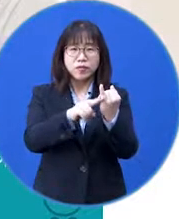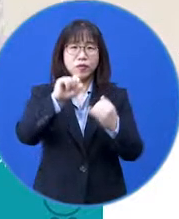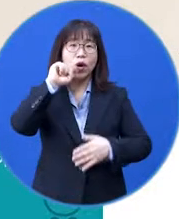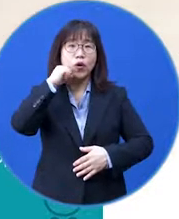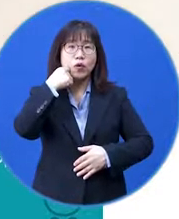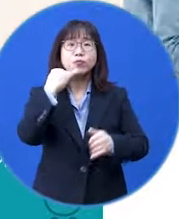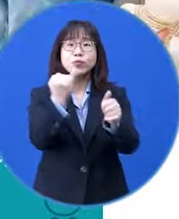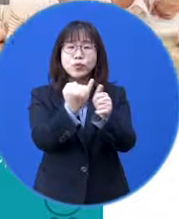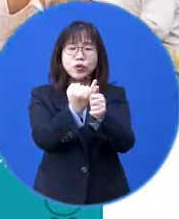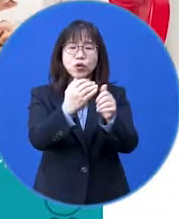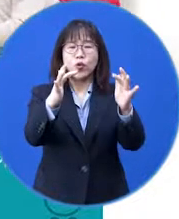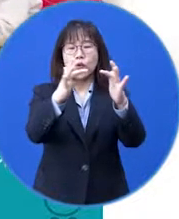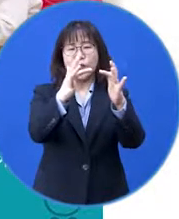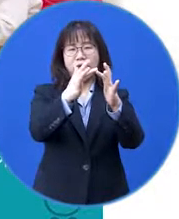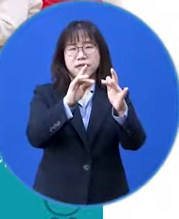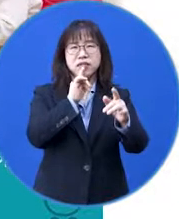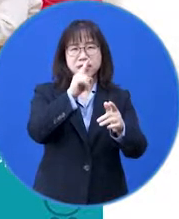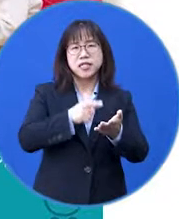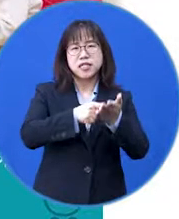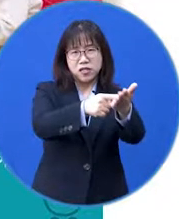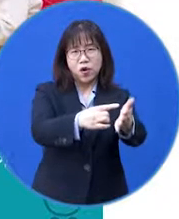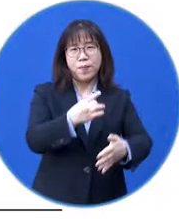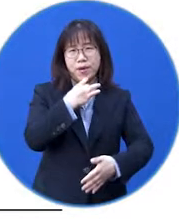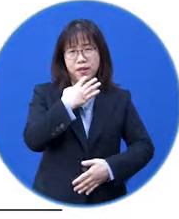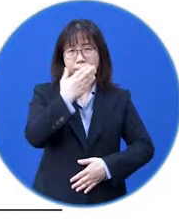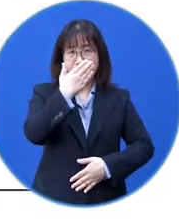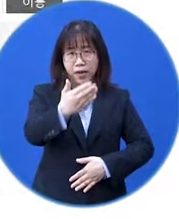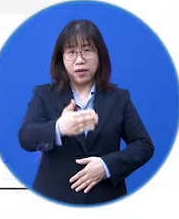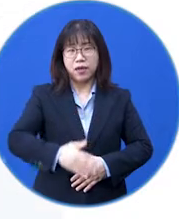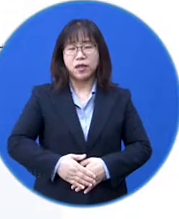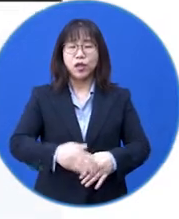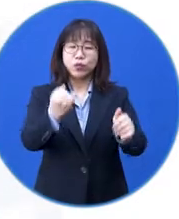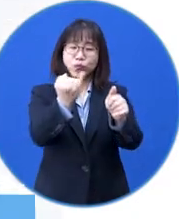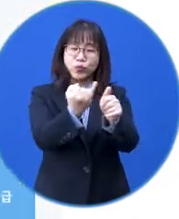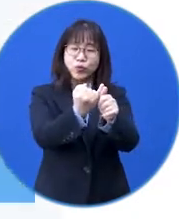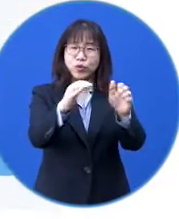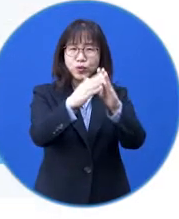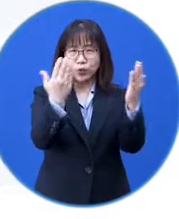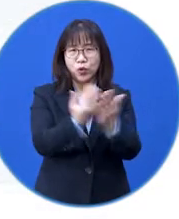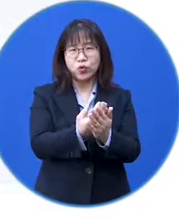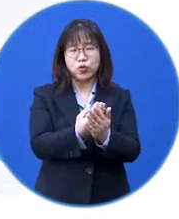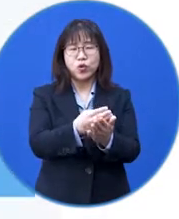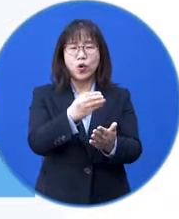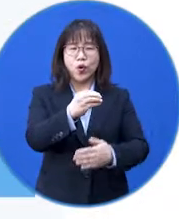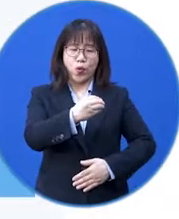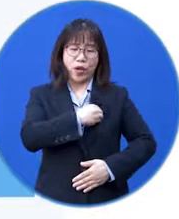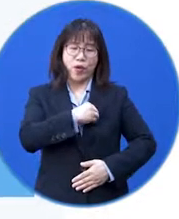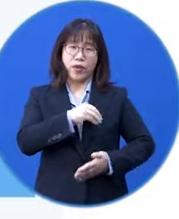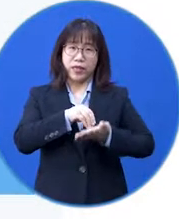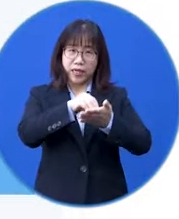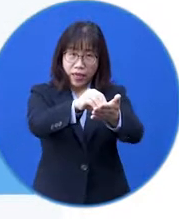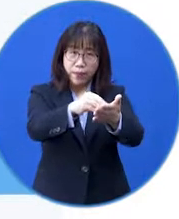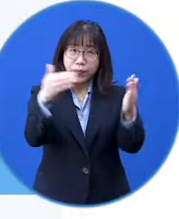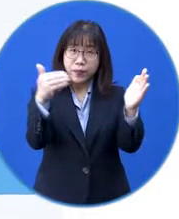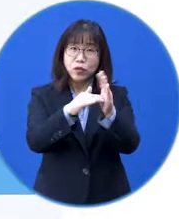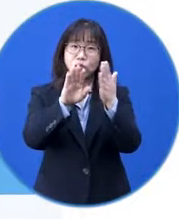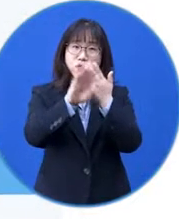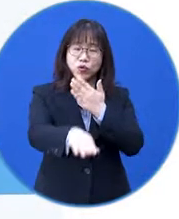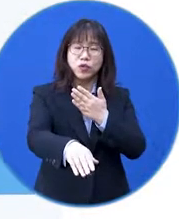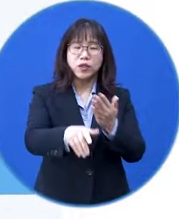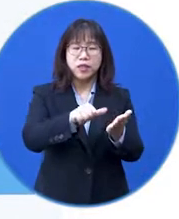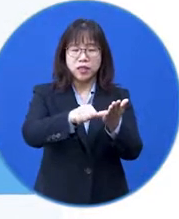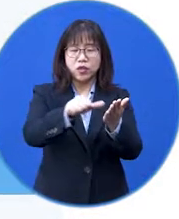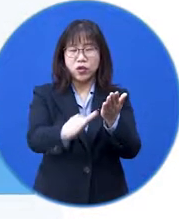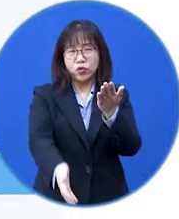지원 사업은 온라인 신청만 가능하며 서울시 임신출산정보센터에 부부 모두 회원가입 후